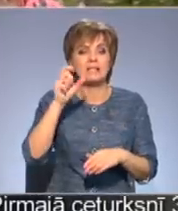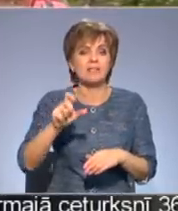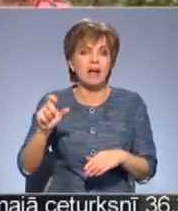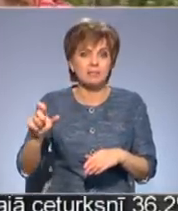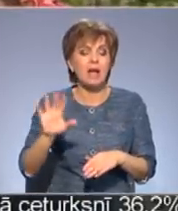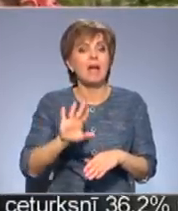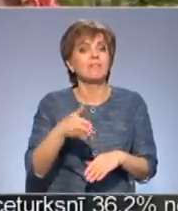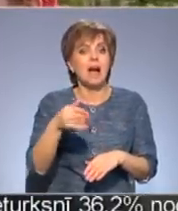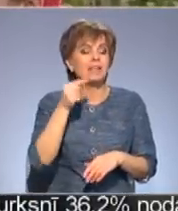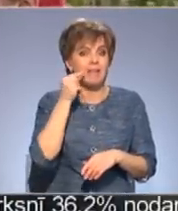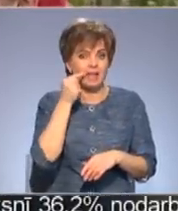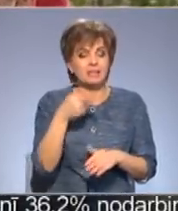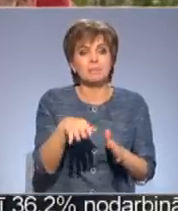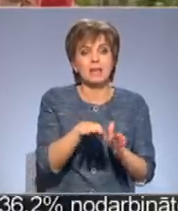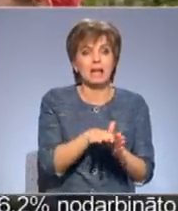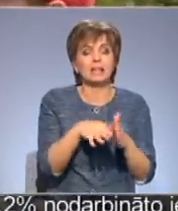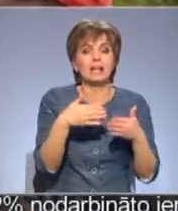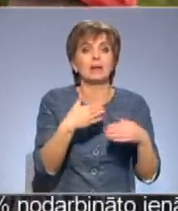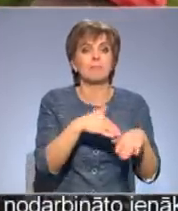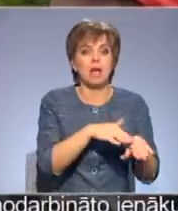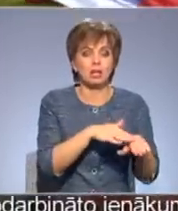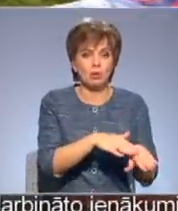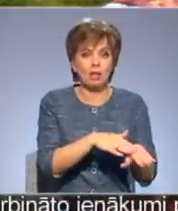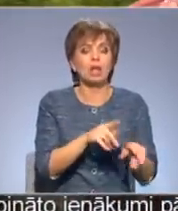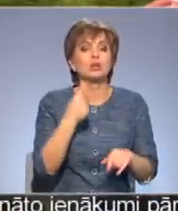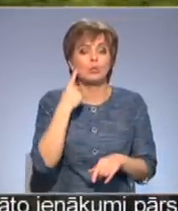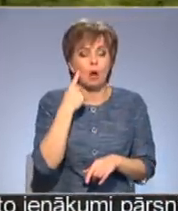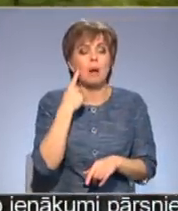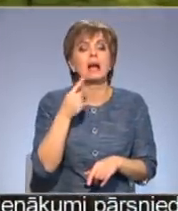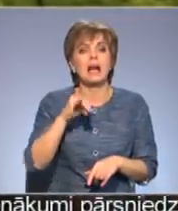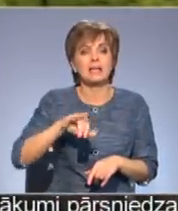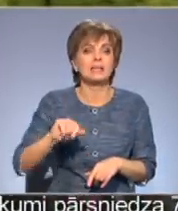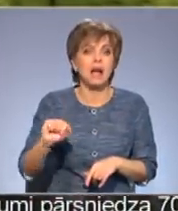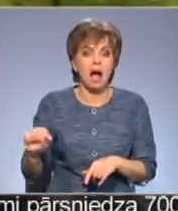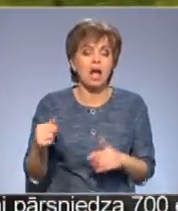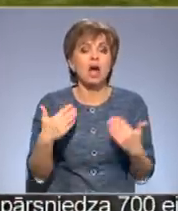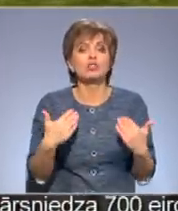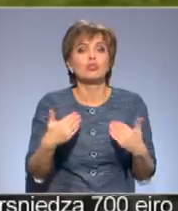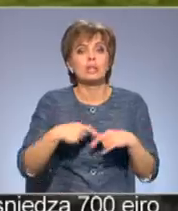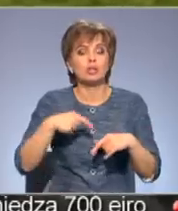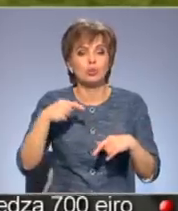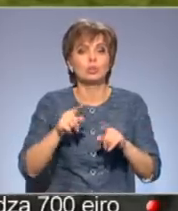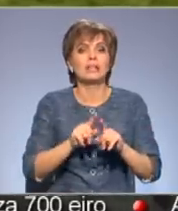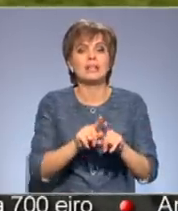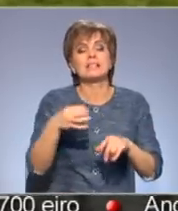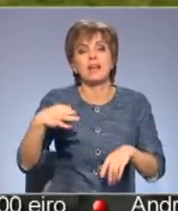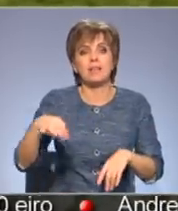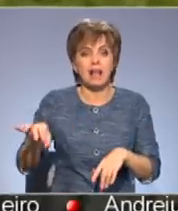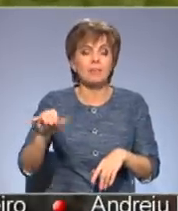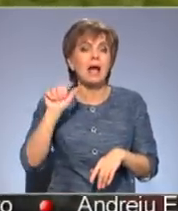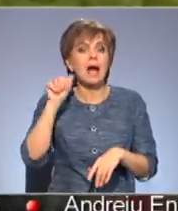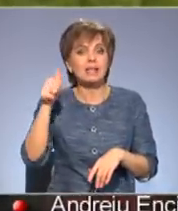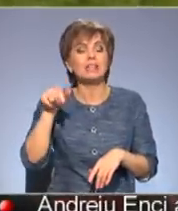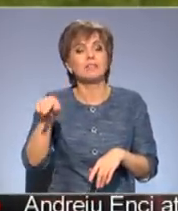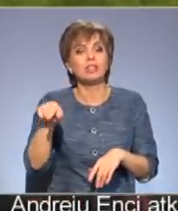rītdien arī piedalīsies lielajā maratonā? Ja domāju, ka da. Es domāju, ka jā. Šodien es jūtu līdz dēlam, bet rīt viņš jūtīs